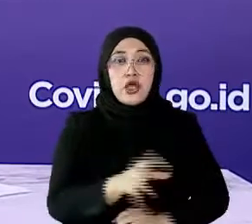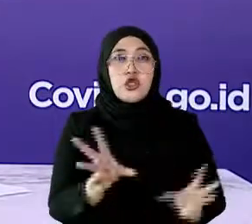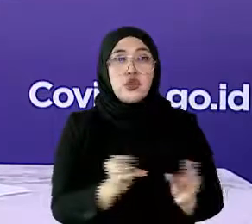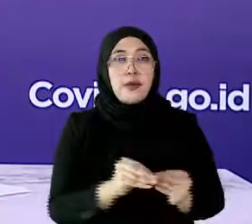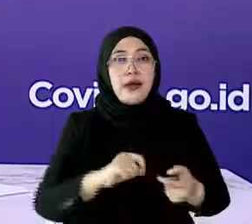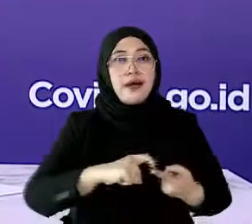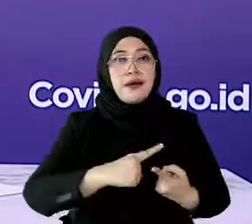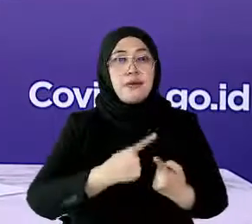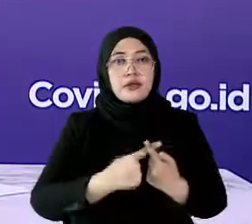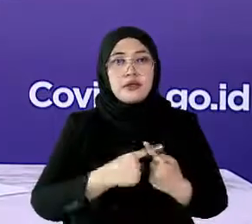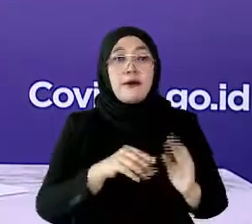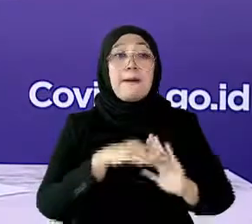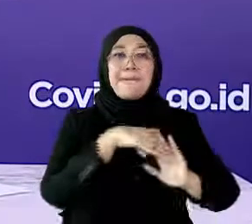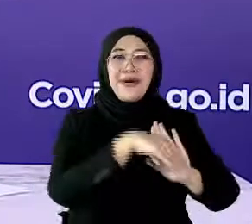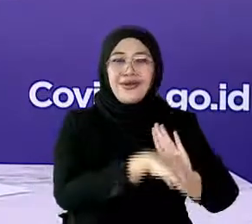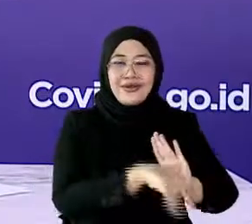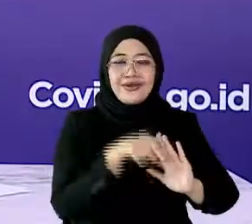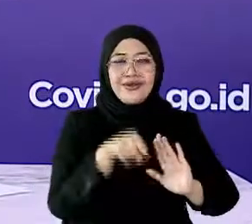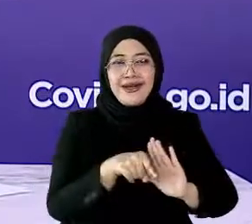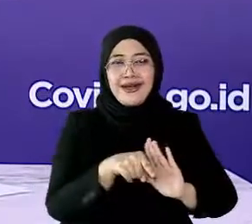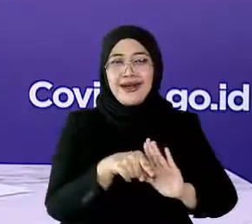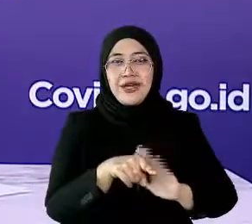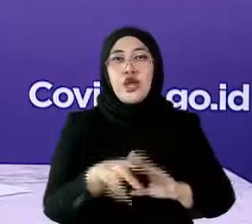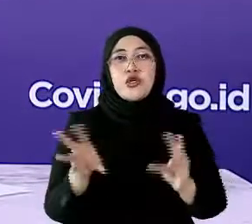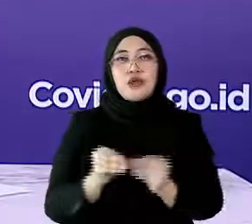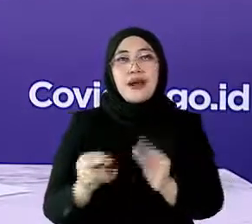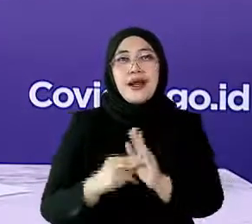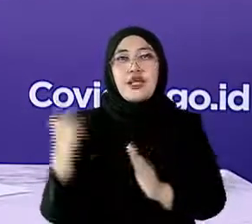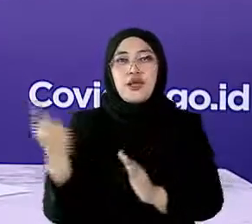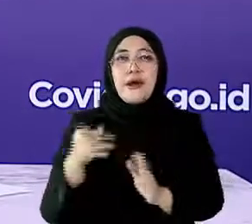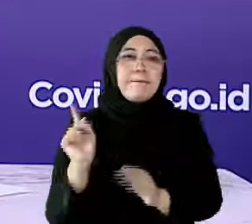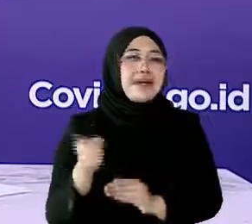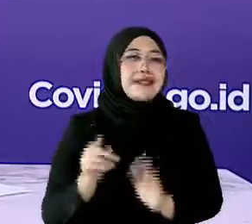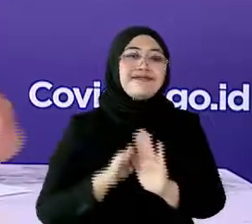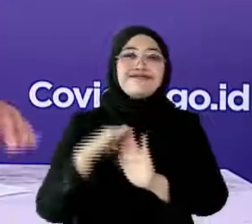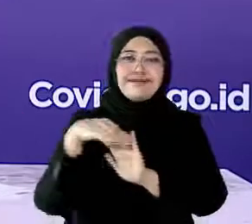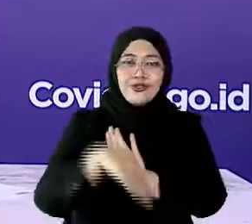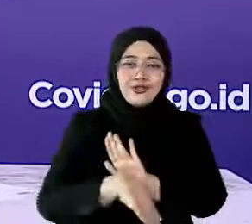maka kasus nasional akan menurun pula secara signifikan